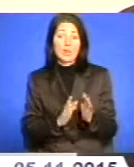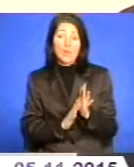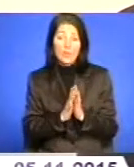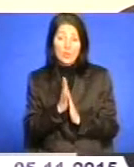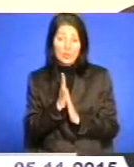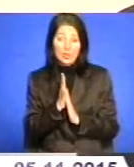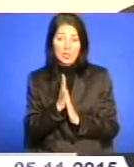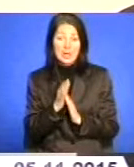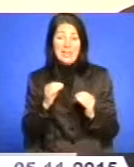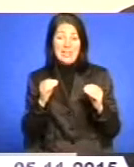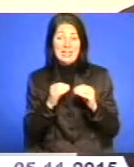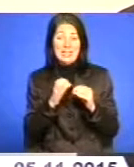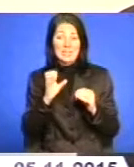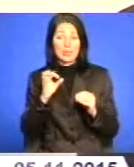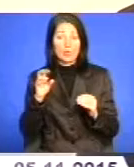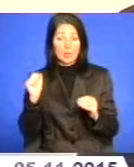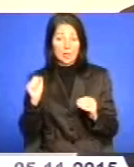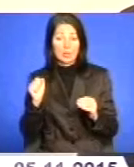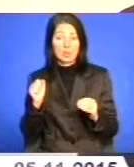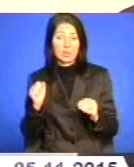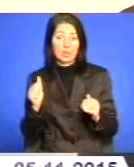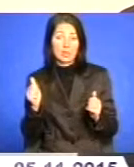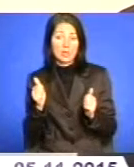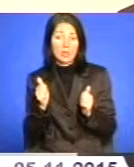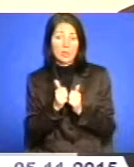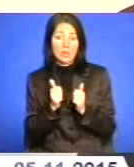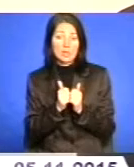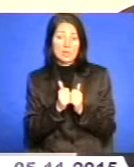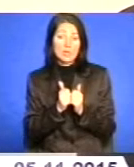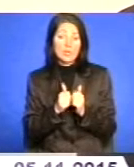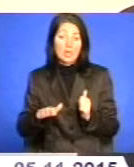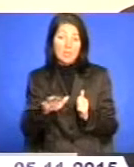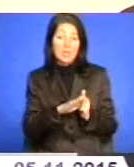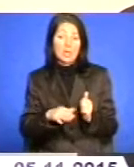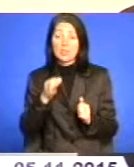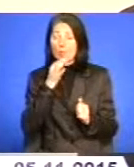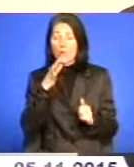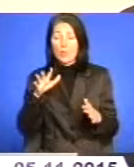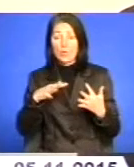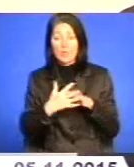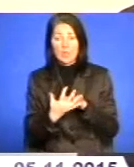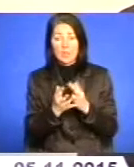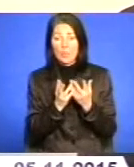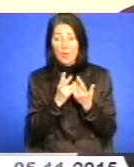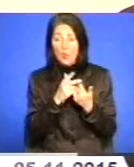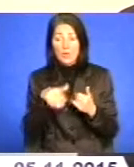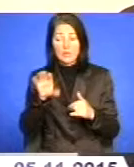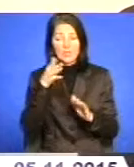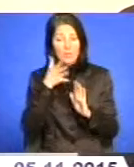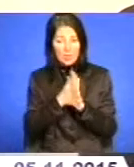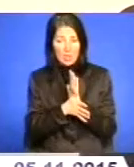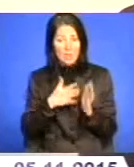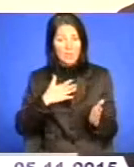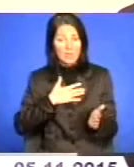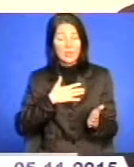вирощена на 10 сотиках. Присадибній ділянці в будь-якому селі. Розрахували всі витрати. В нас